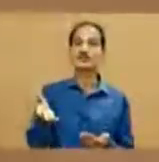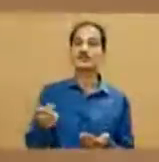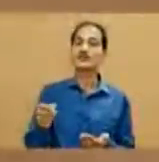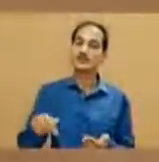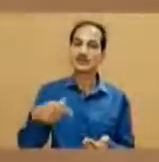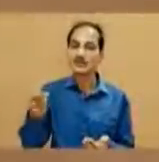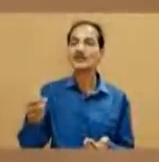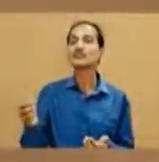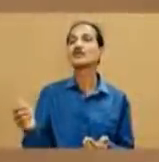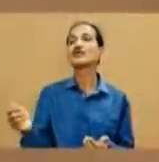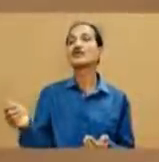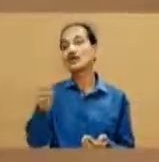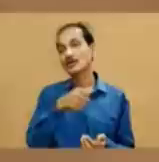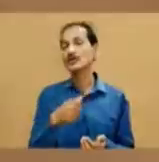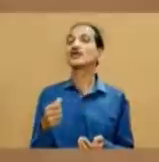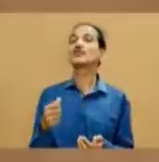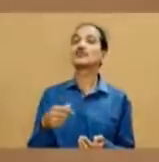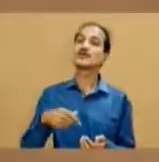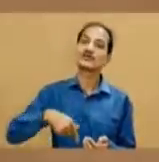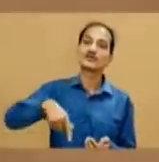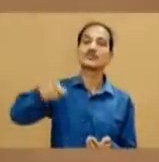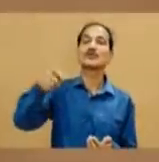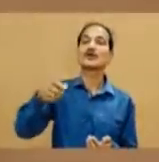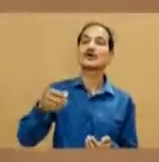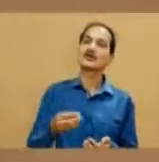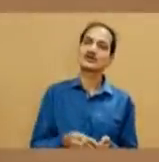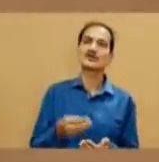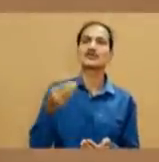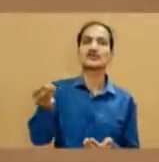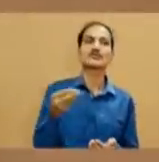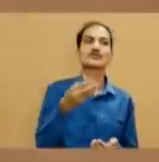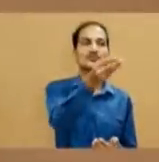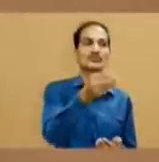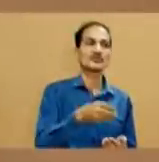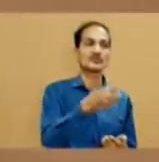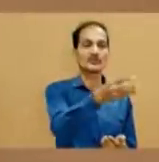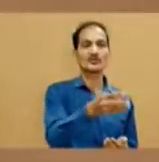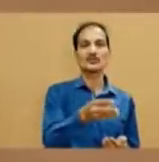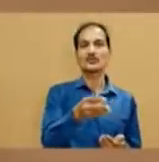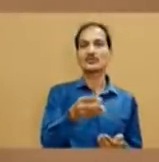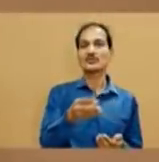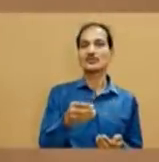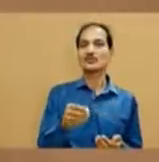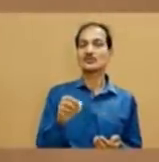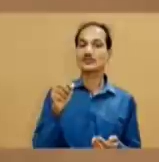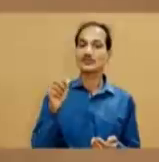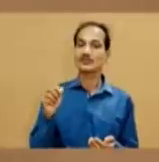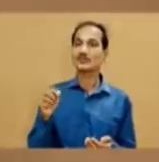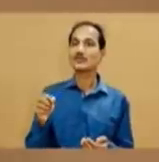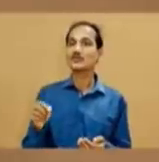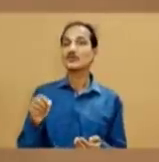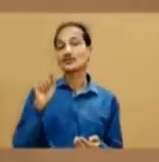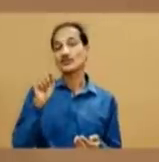ତାପରେ ଯିବା ଆମେ ଡିଷ୍ଟ୍ରିବ୍ୟୁସନ୍କୁ, ଏଇଟା ତ ହେଲା ଆମର ଗୋଡ଼ାଉନରୁ ଚାଉଳ ପହଞ୍ଚିଗଲା ଫେୟାର୍ ପ୍ରାଇସ୍ ସପ୍କୁ, କିନ୍ତୁ ସେଥିରୁ ବି ଆମେ ଲୋକମାନଙ୍କ